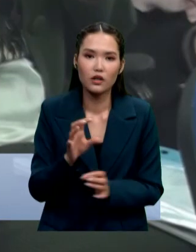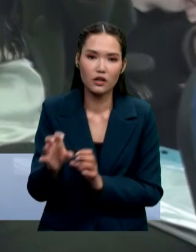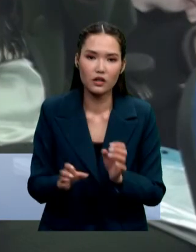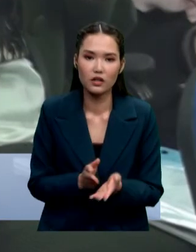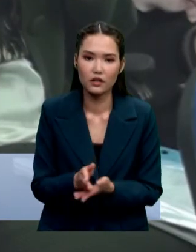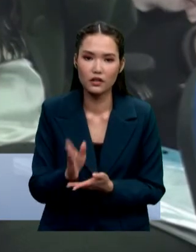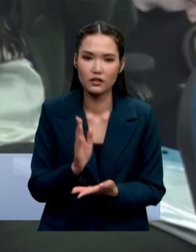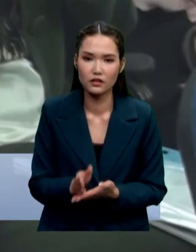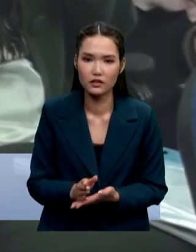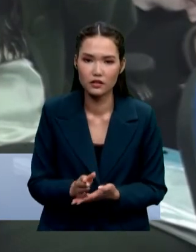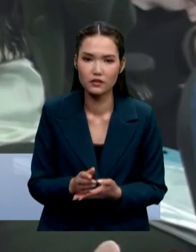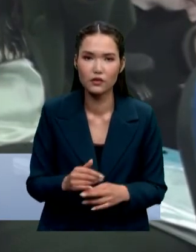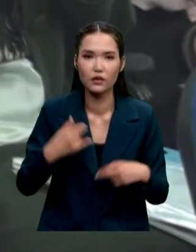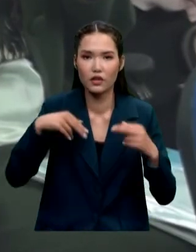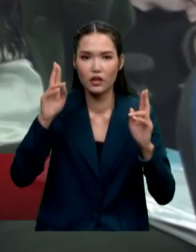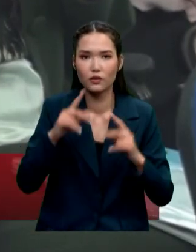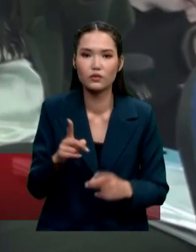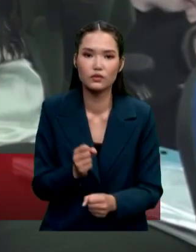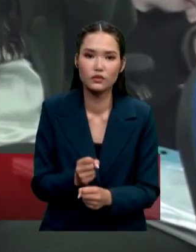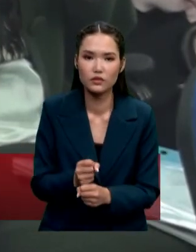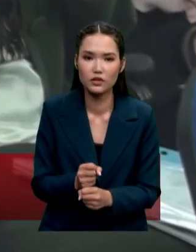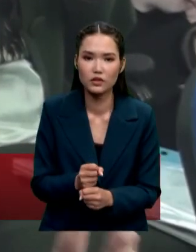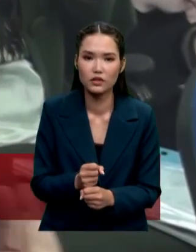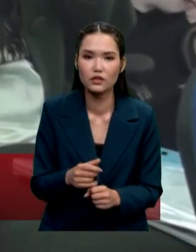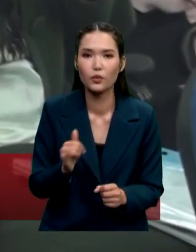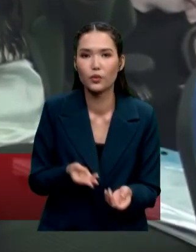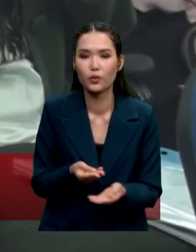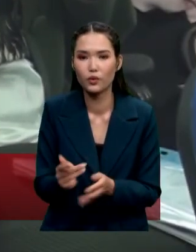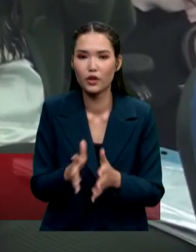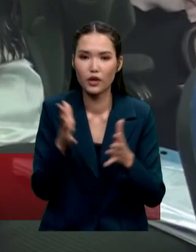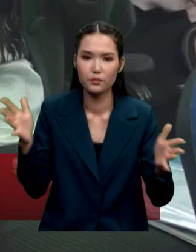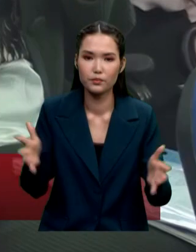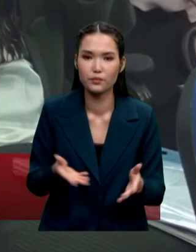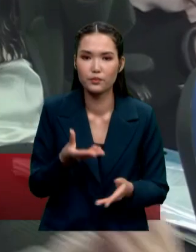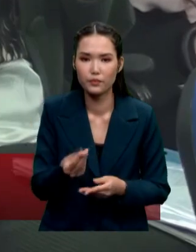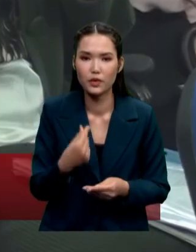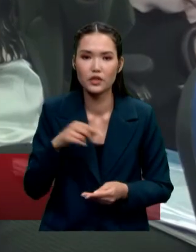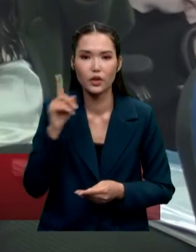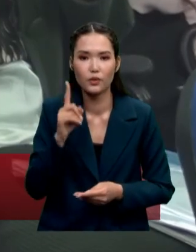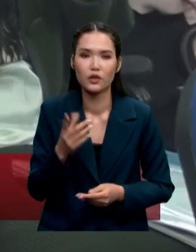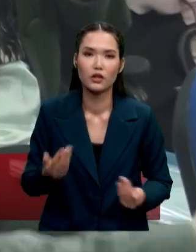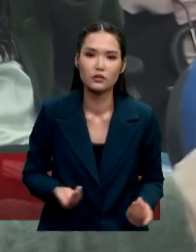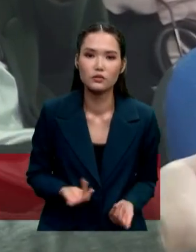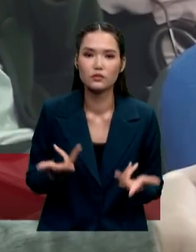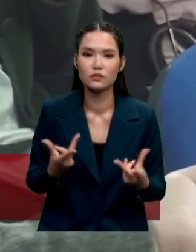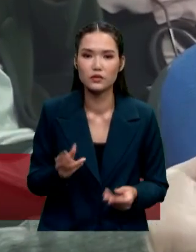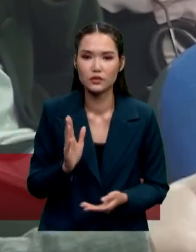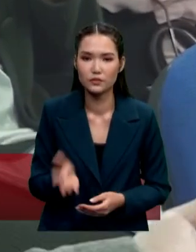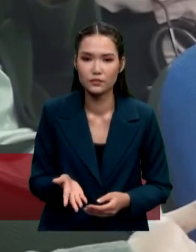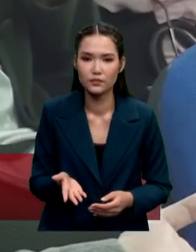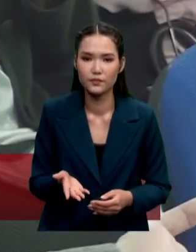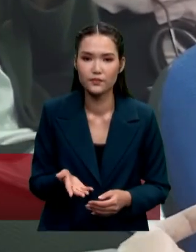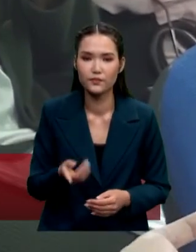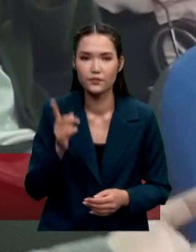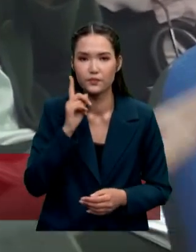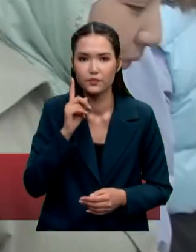Едіген масқара мынау. Мен білмеймін, түсінбеймін вообще. Жақсы, сіздің маған ешқандай лот жоқ, көмек жоқ менде. Сіз опекунсыз ба сонда?